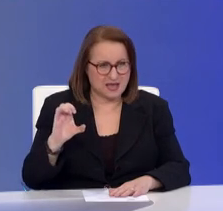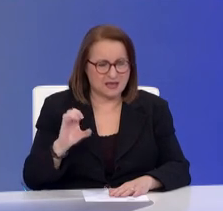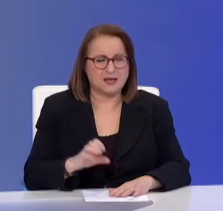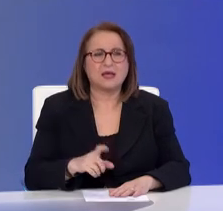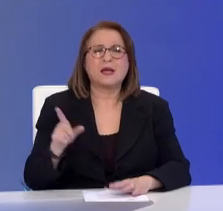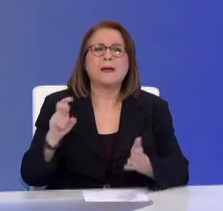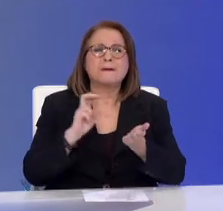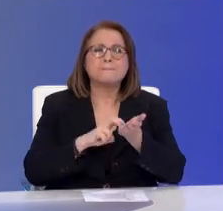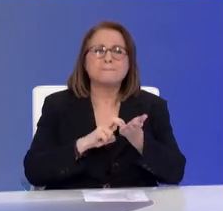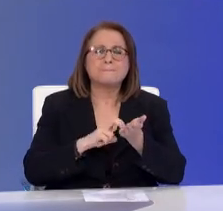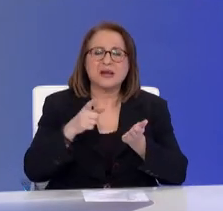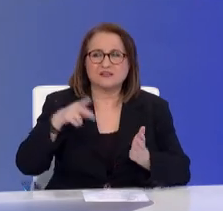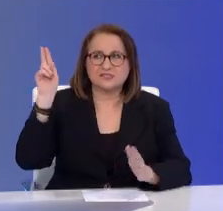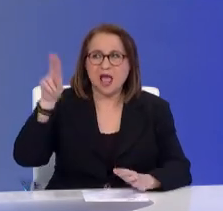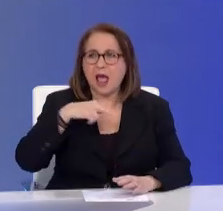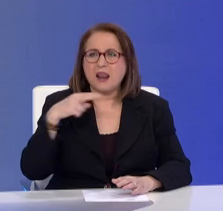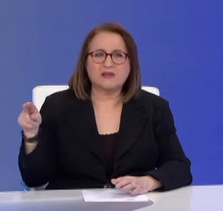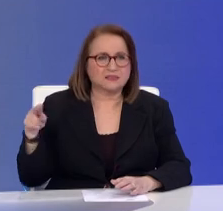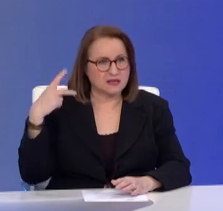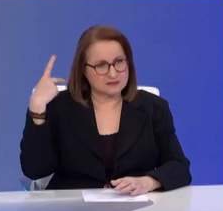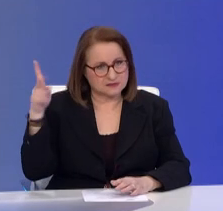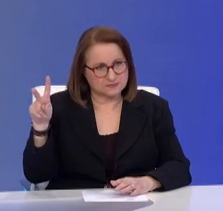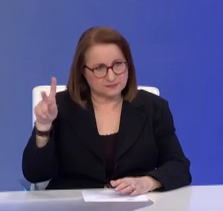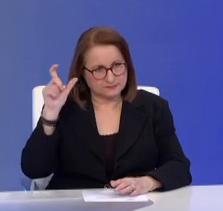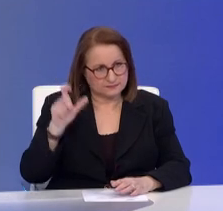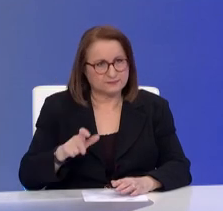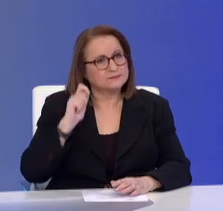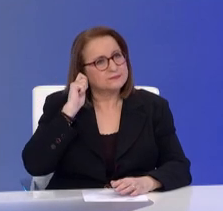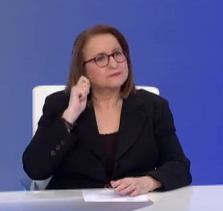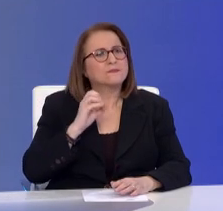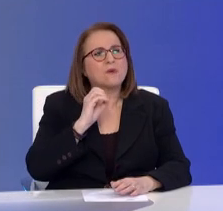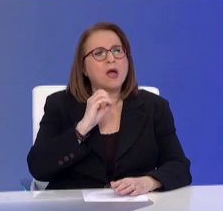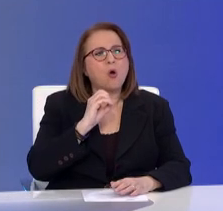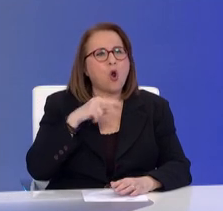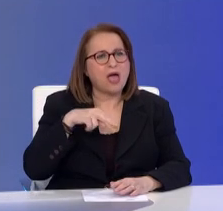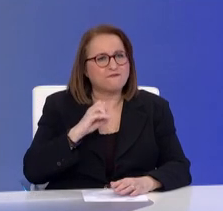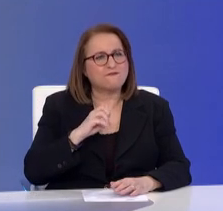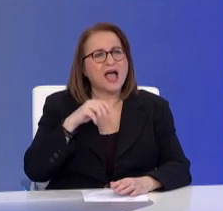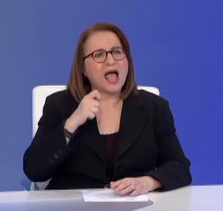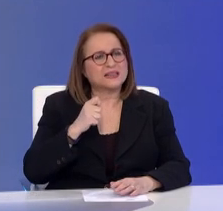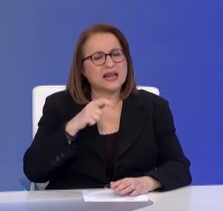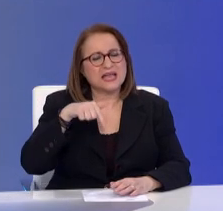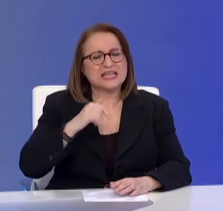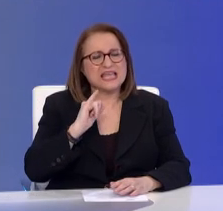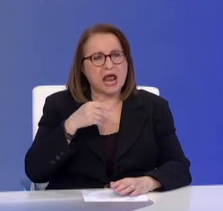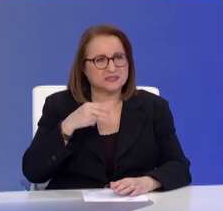τον Πρέσβη της Ελβετικής Συνομοσπονδίας, κύριον Όλαφ Ανδρέας Γιάλσεν,